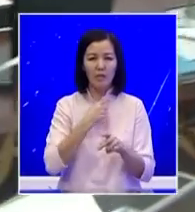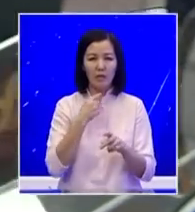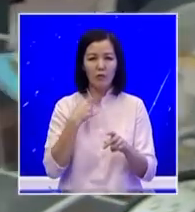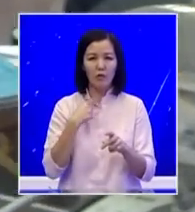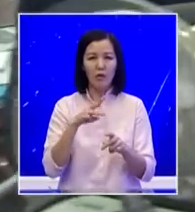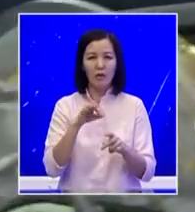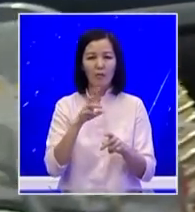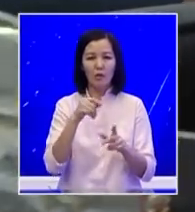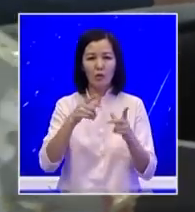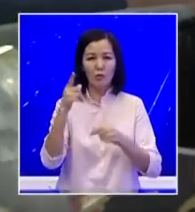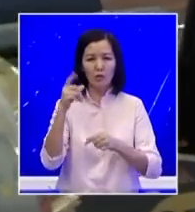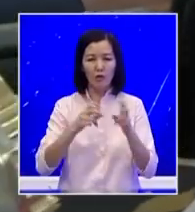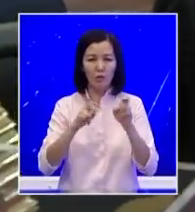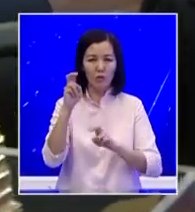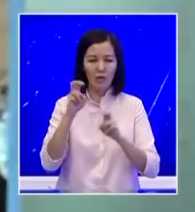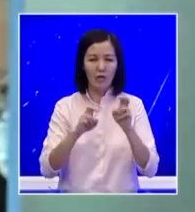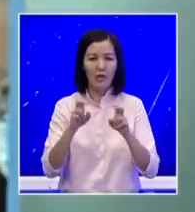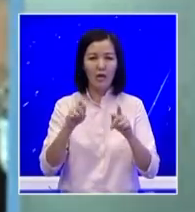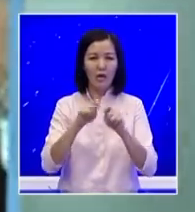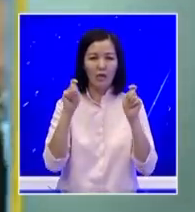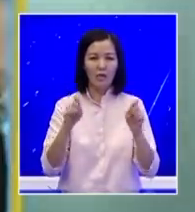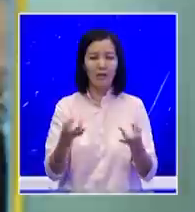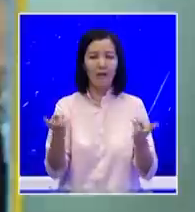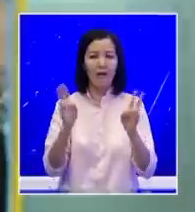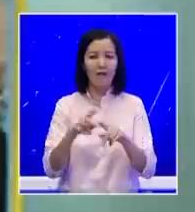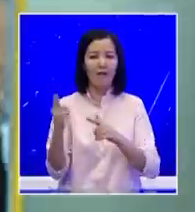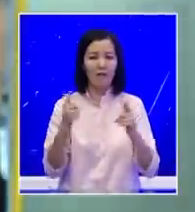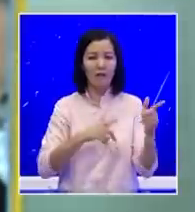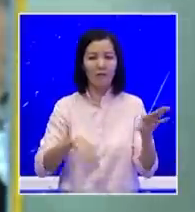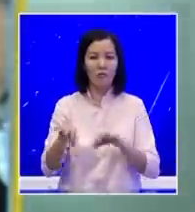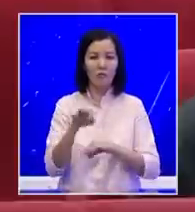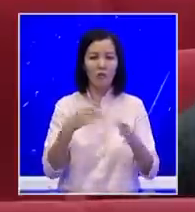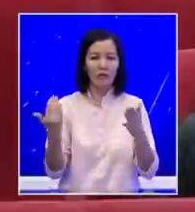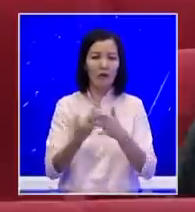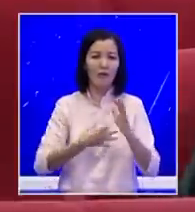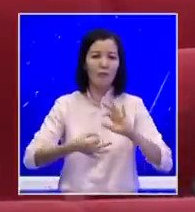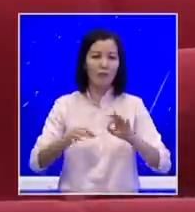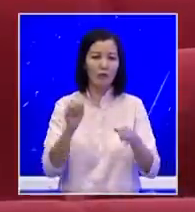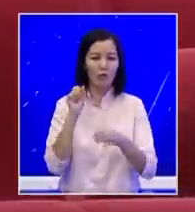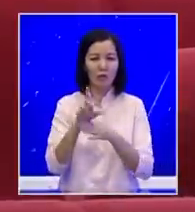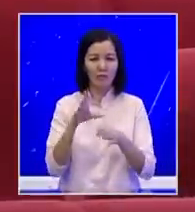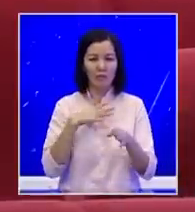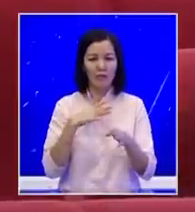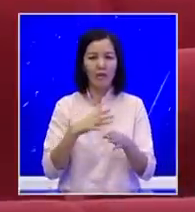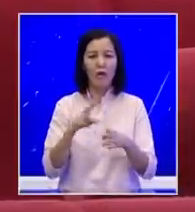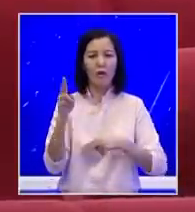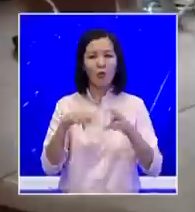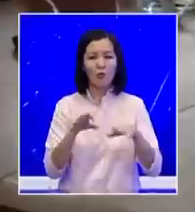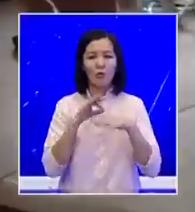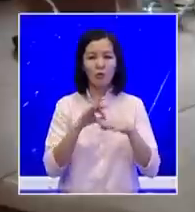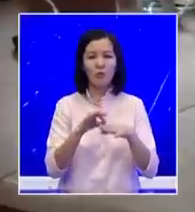Мажико зауыттары пайдалануға беріледі. Әкім қалған әзірліктегі жобаларды қайта пысықтау тапсырма берді. Құрылыс